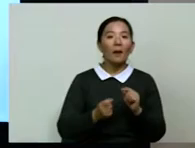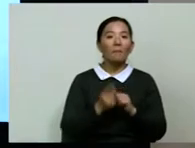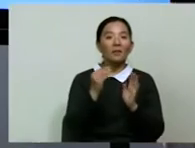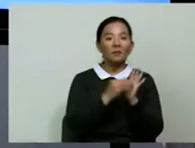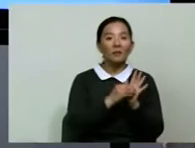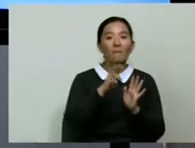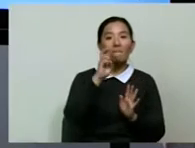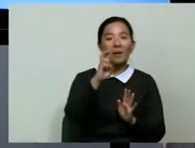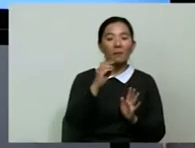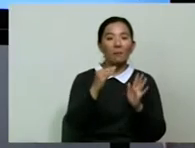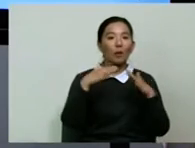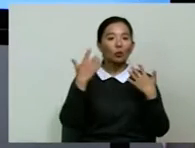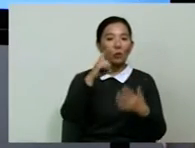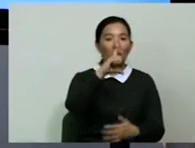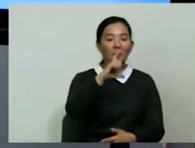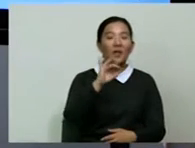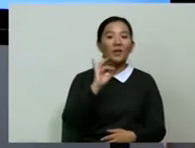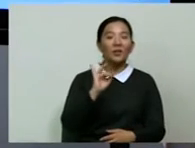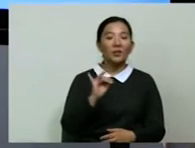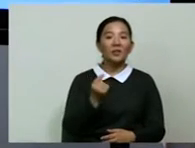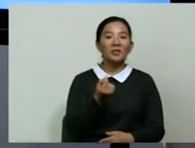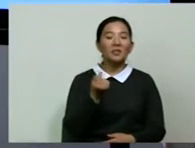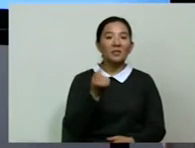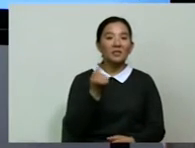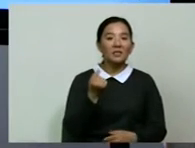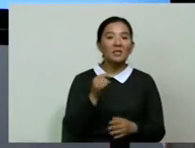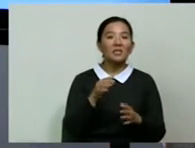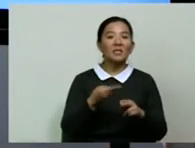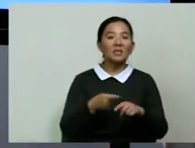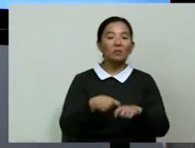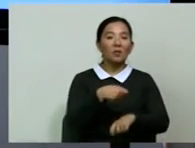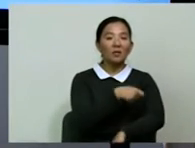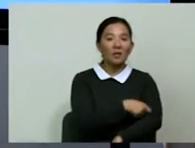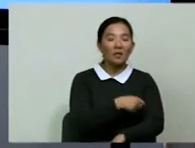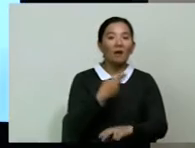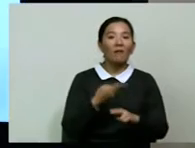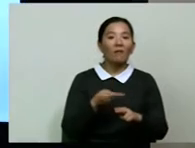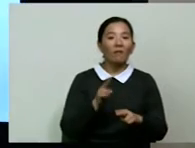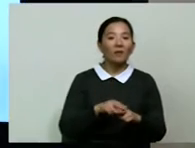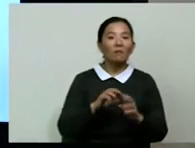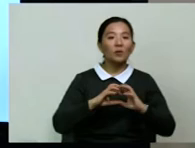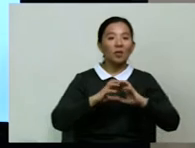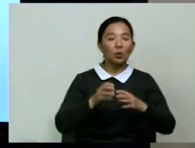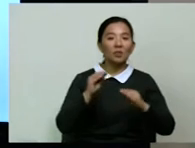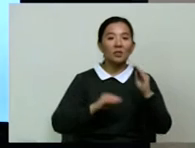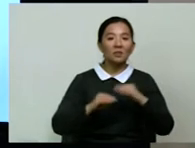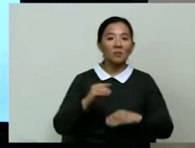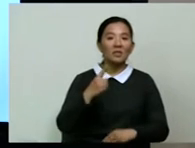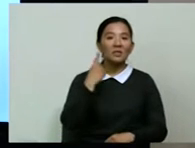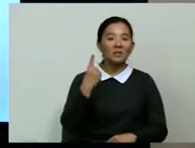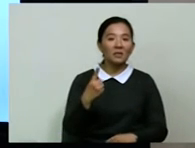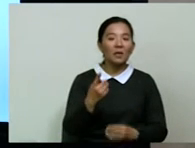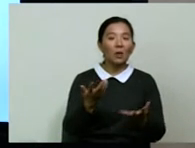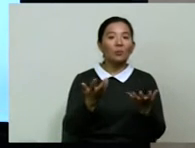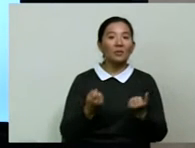– большой. И единицей измерения индукции магнитного поля в международной системе единиц